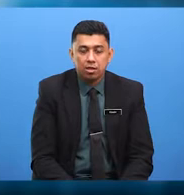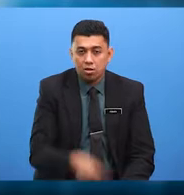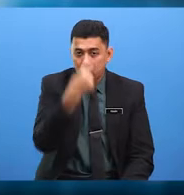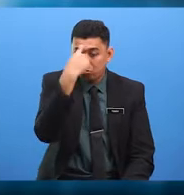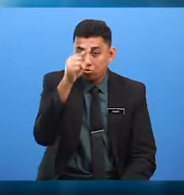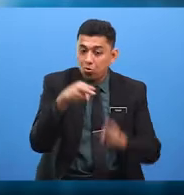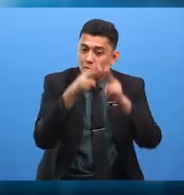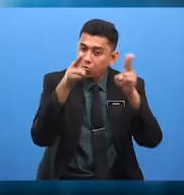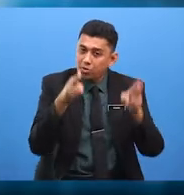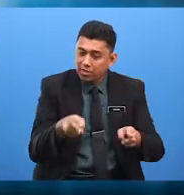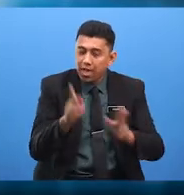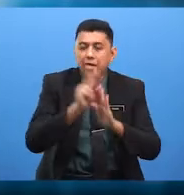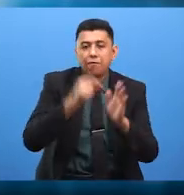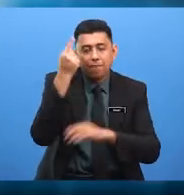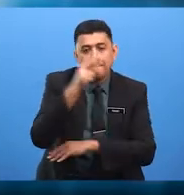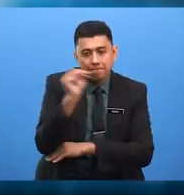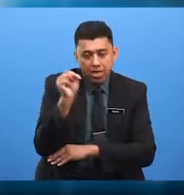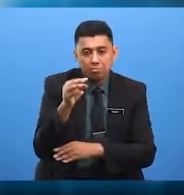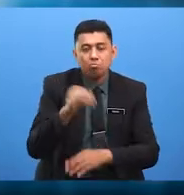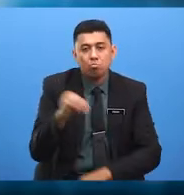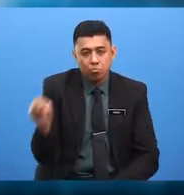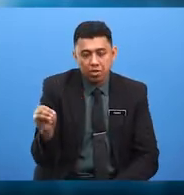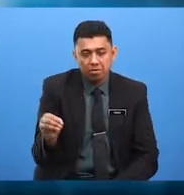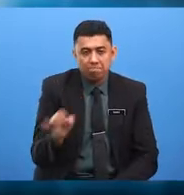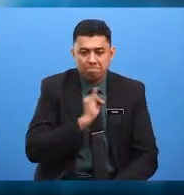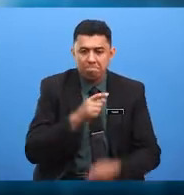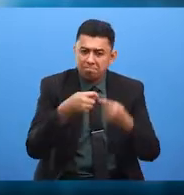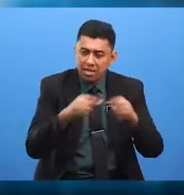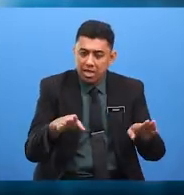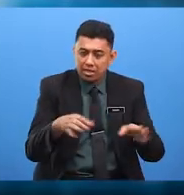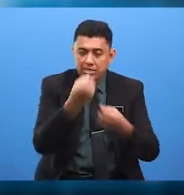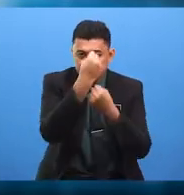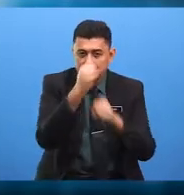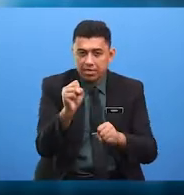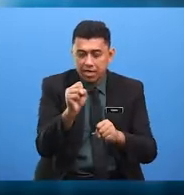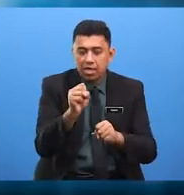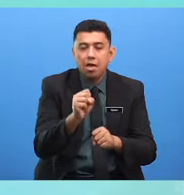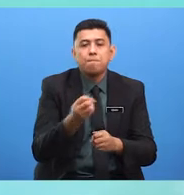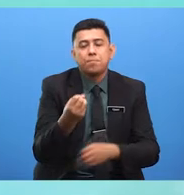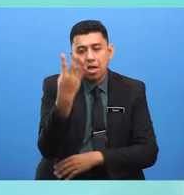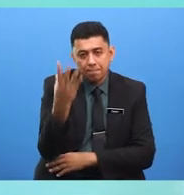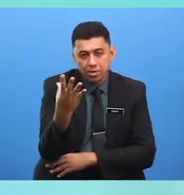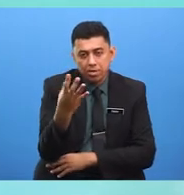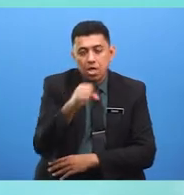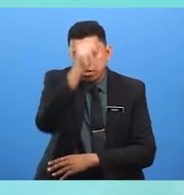pembelajaran Pada hari ini saya telah sediakan beberapa soalan guys